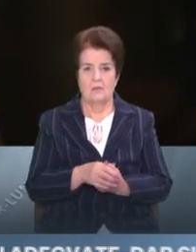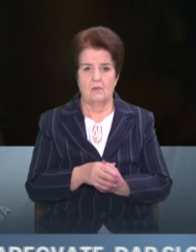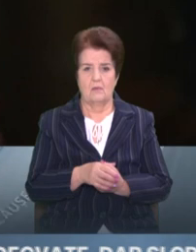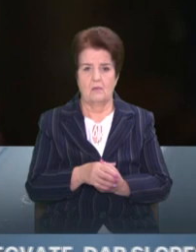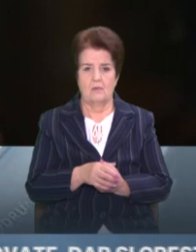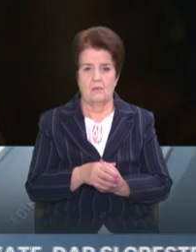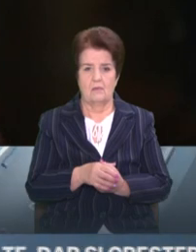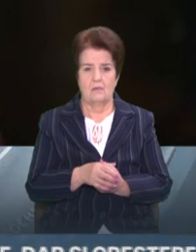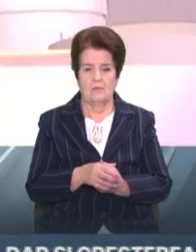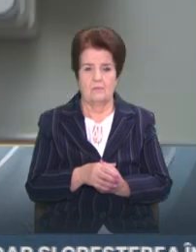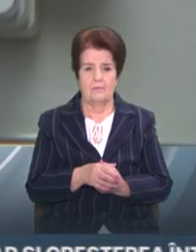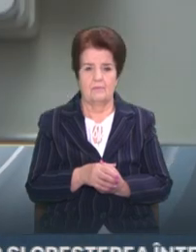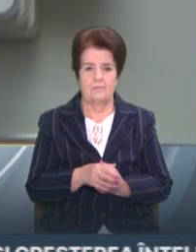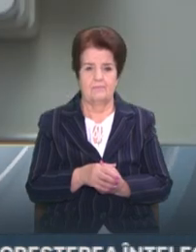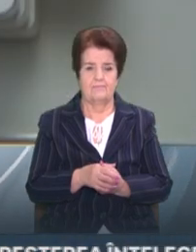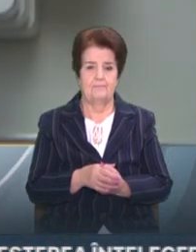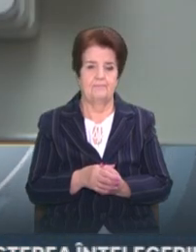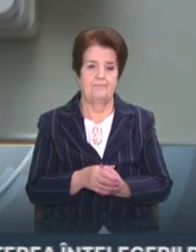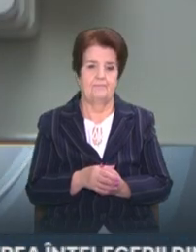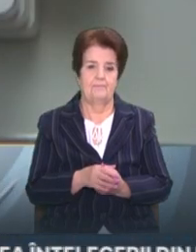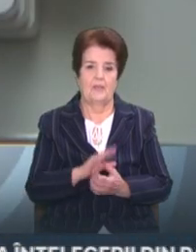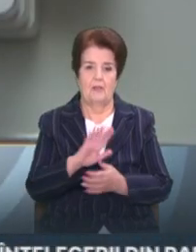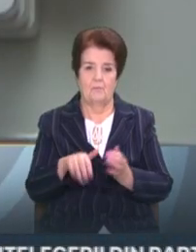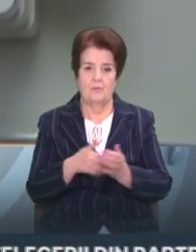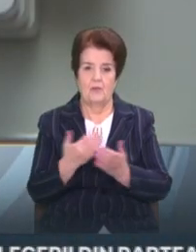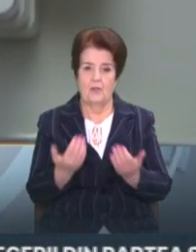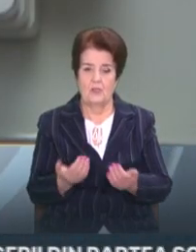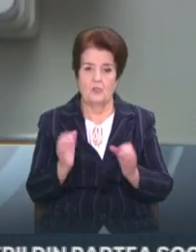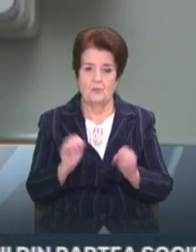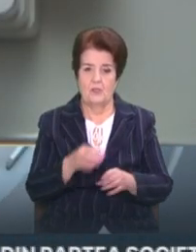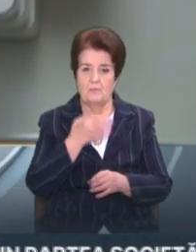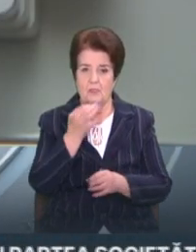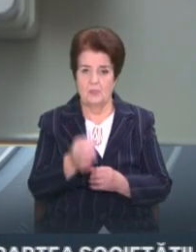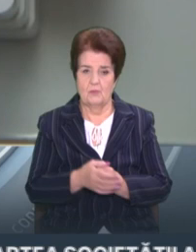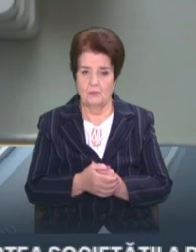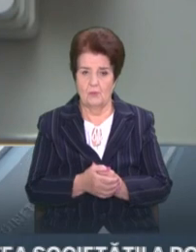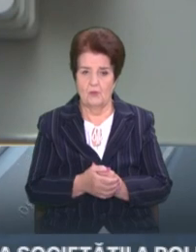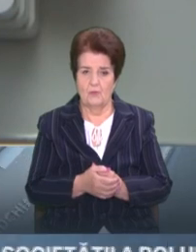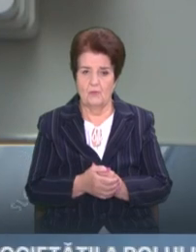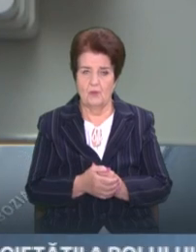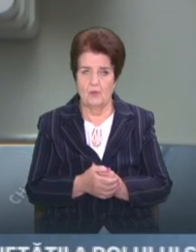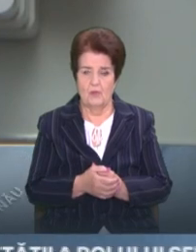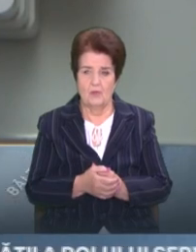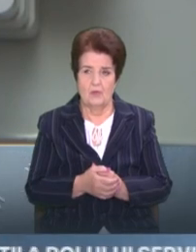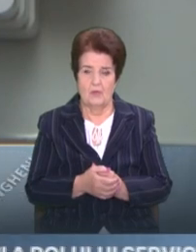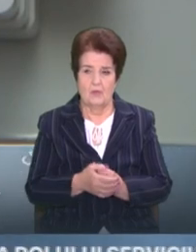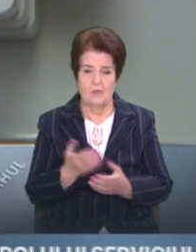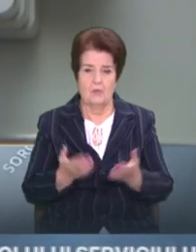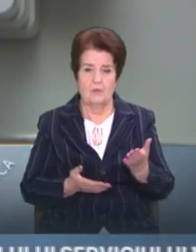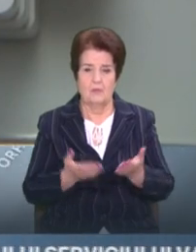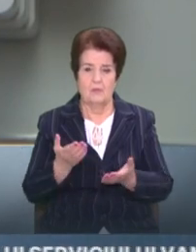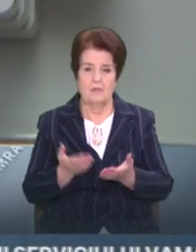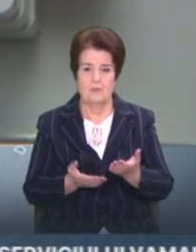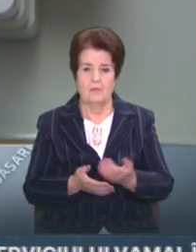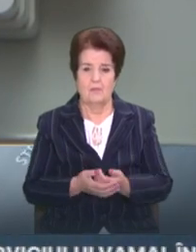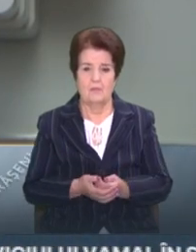termoelectrică moldovenească. Însă aici trebuie să menționăm că volumele de gaze naturale care sunt necesare pentru a produce